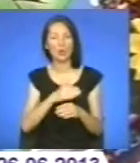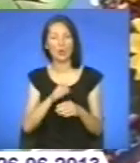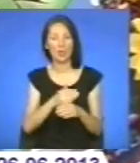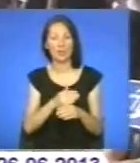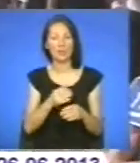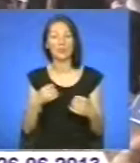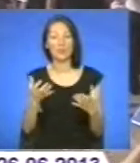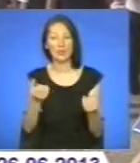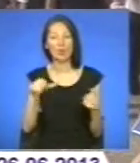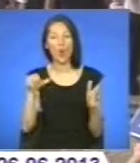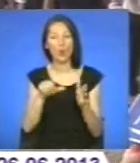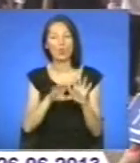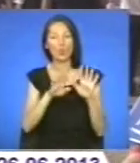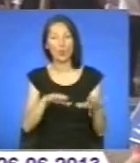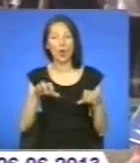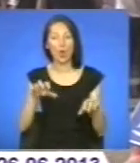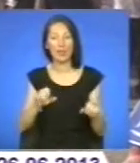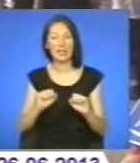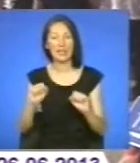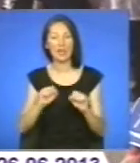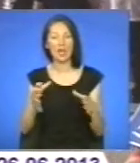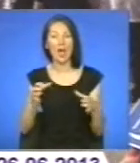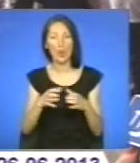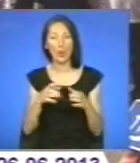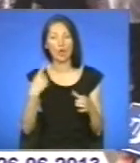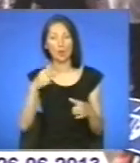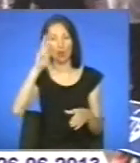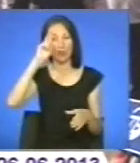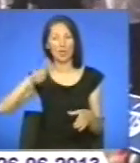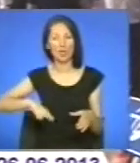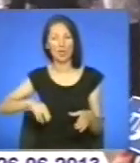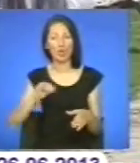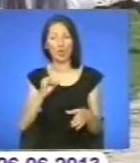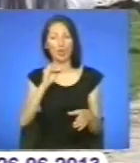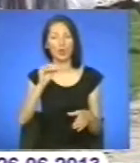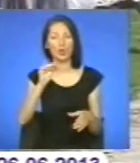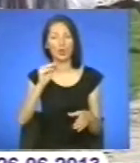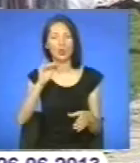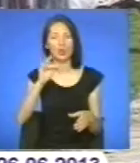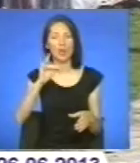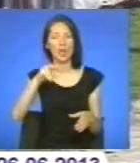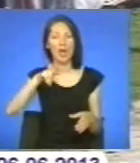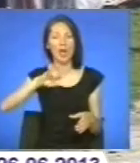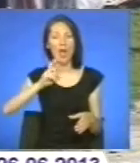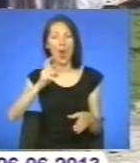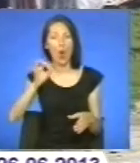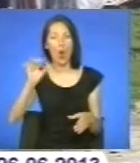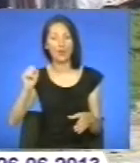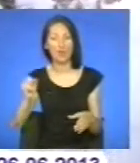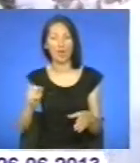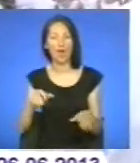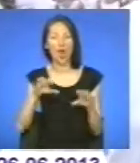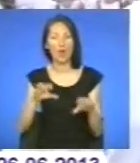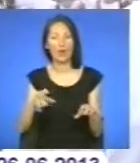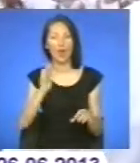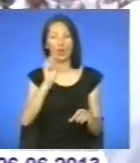заступник голови керівника апарату обласної державної адміністрації Юрій Желіховський, голова Шумської райдержадміністрації